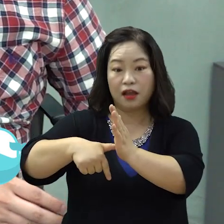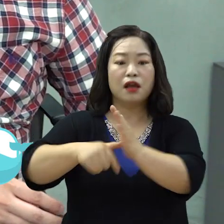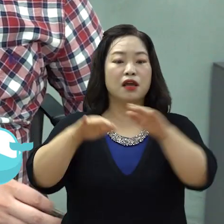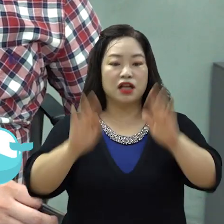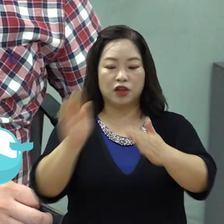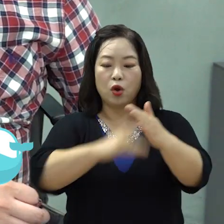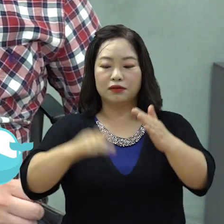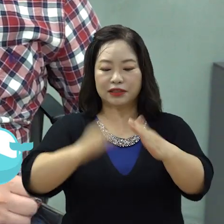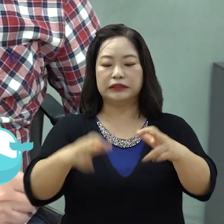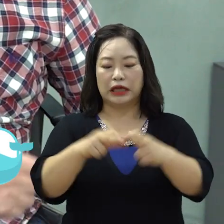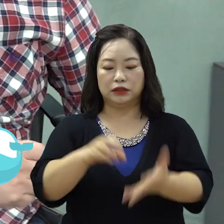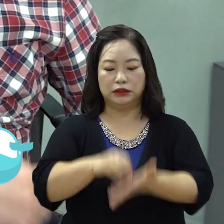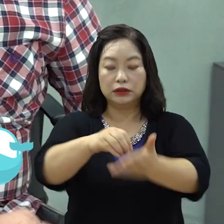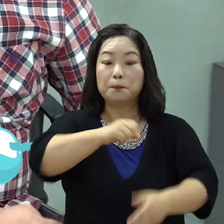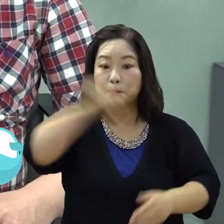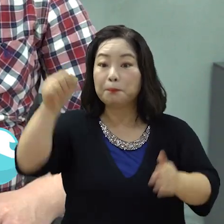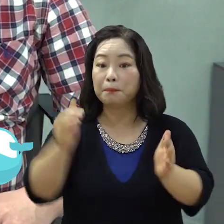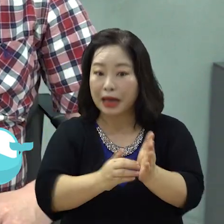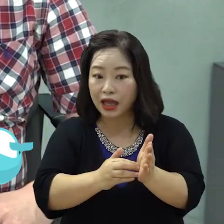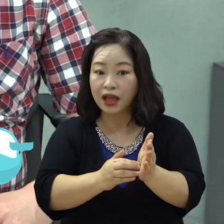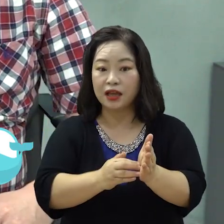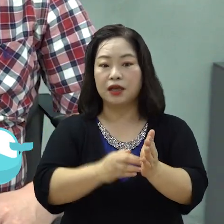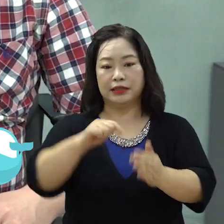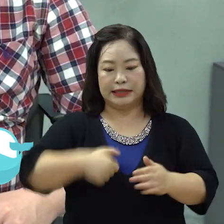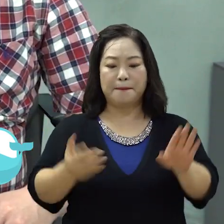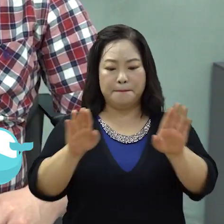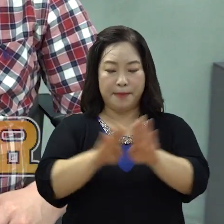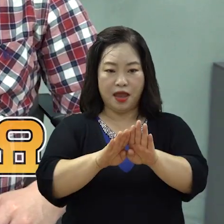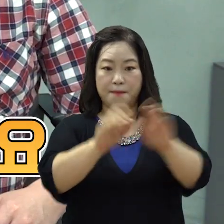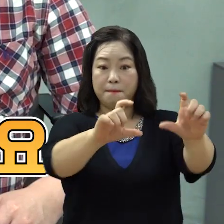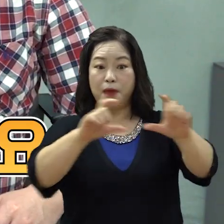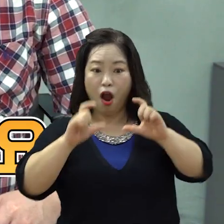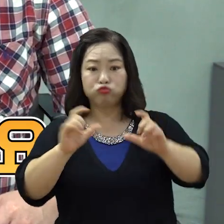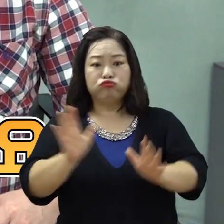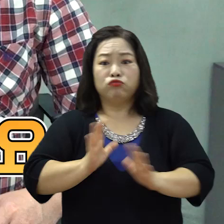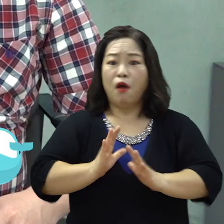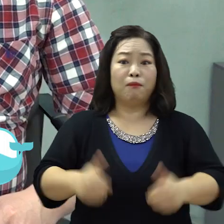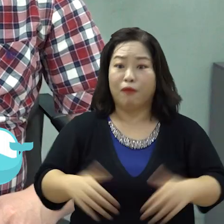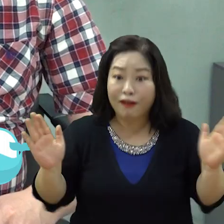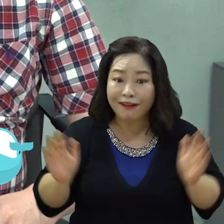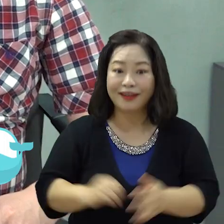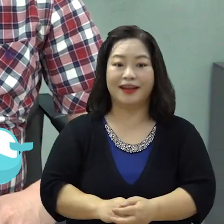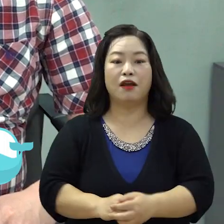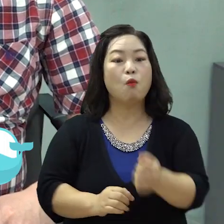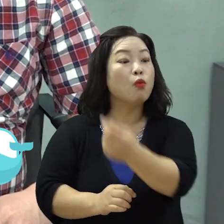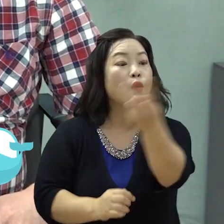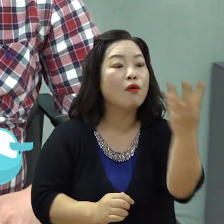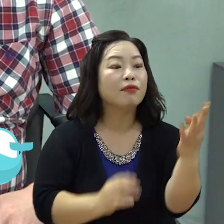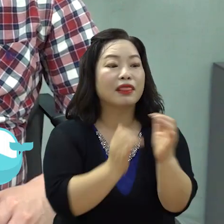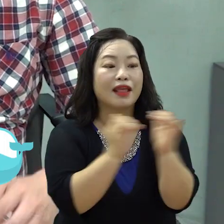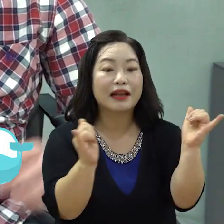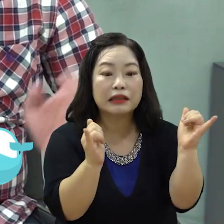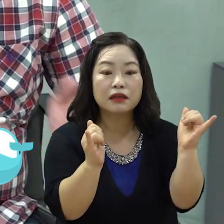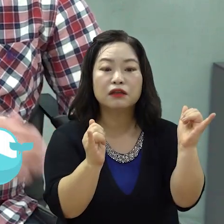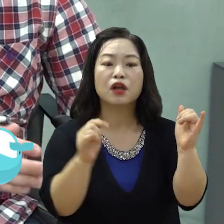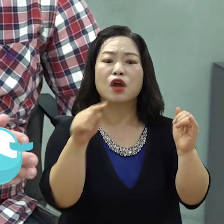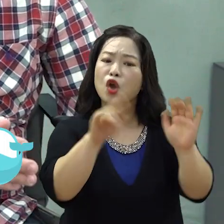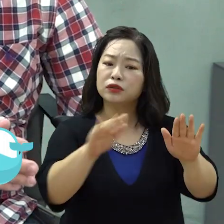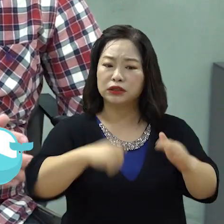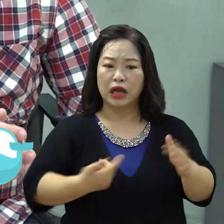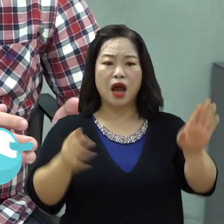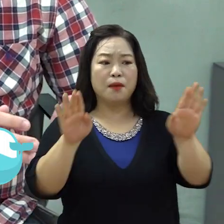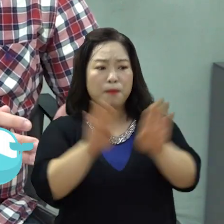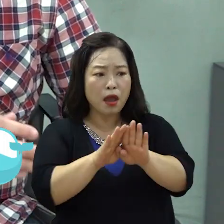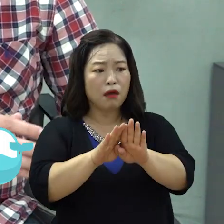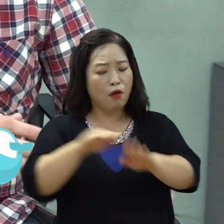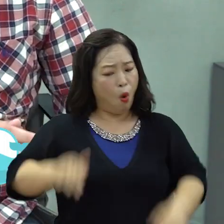정식의 장애인 등록을 인정받았어요. 그래서 자폐 진단을 받는 건 두려워할 필요가 없고요. 심지어 몇몇 분들은 어른이 돼서